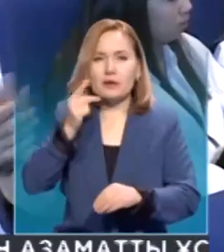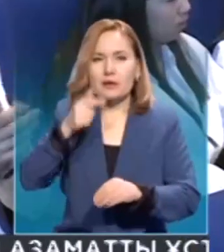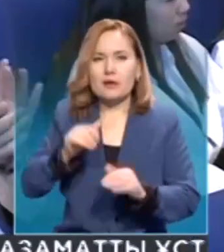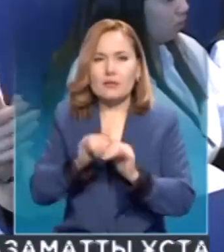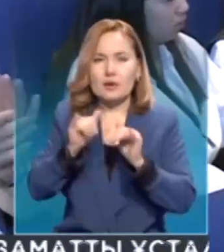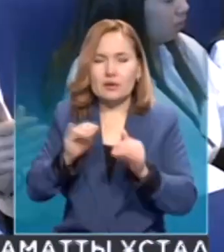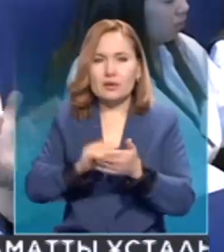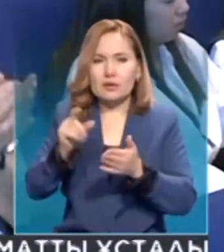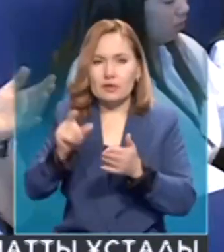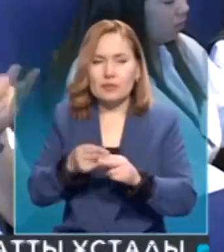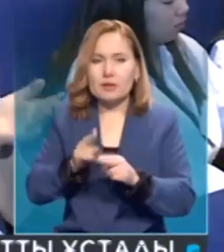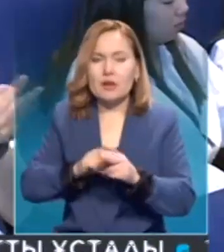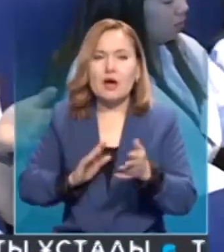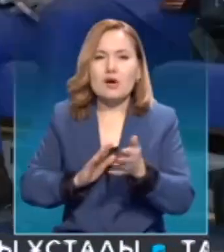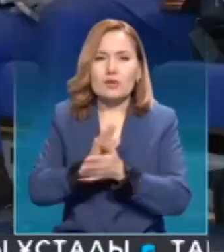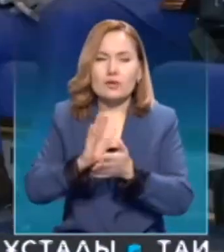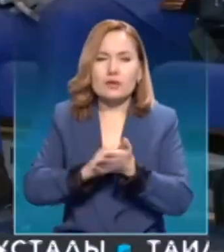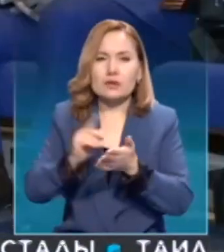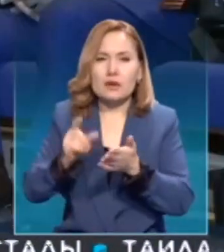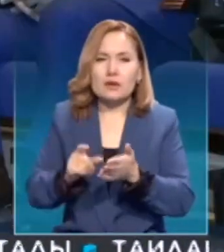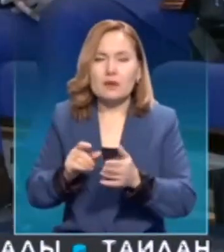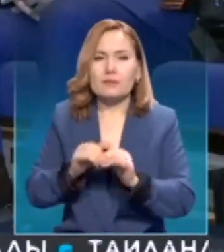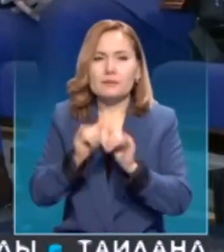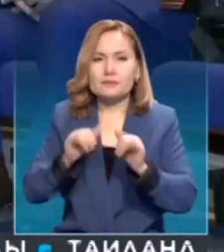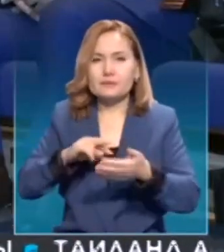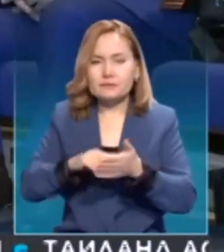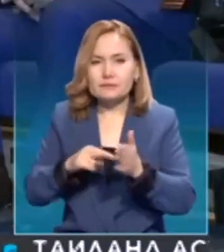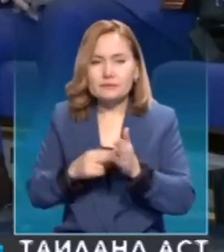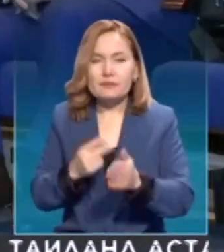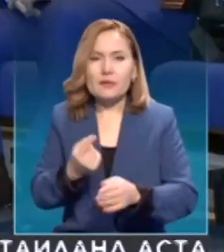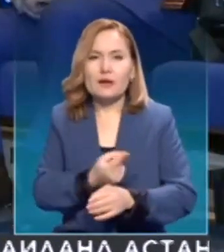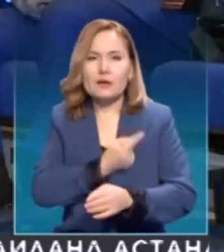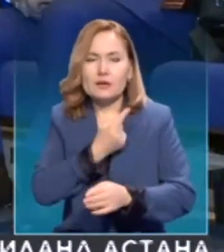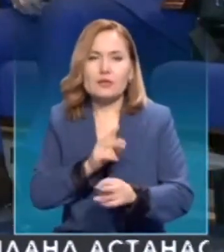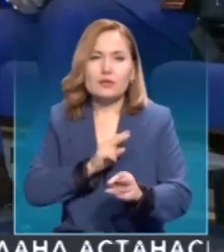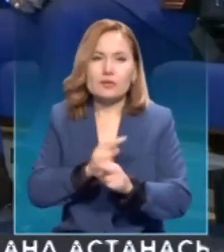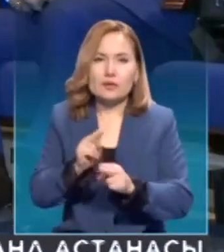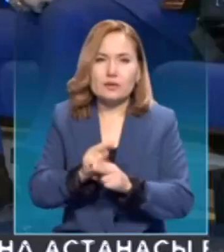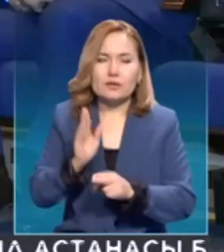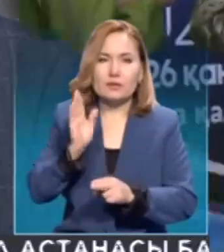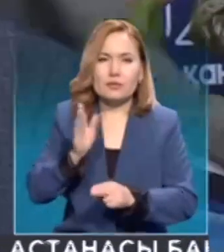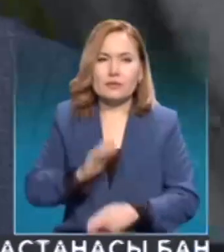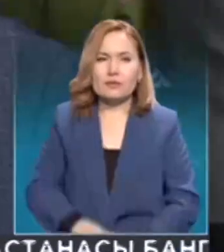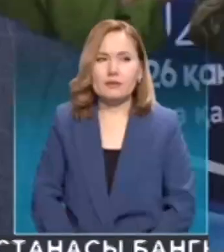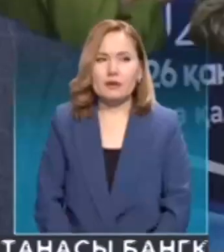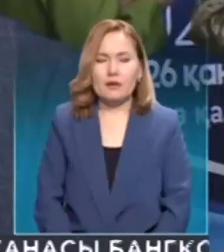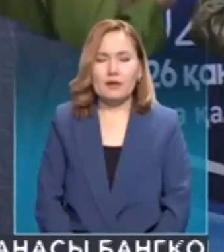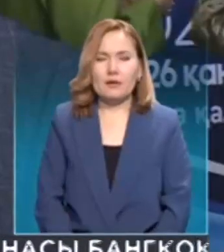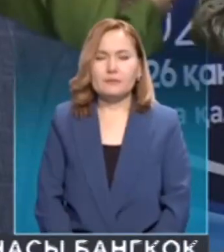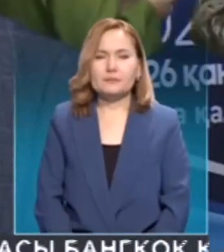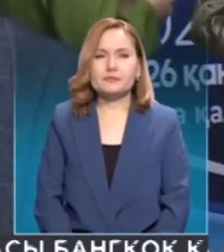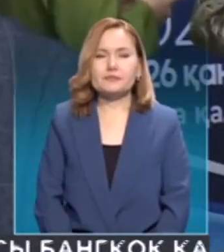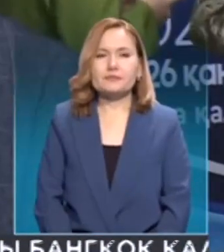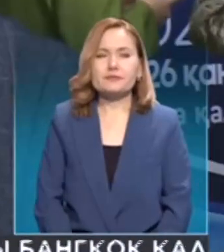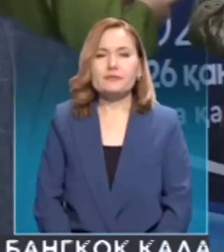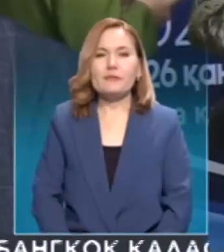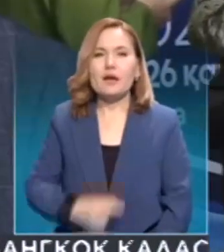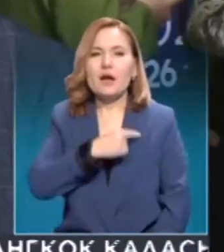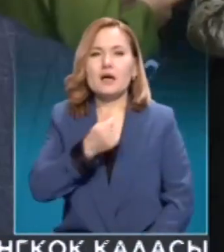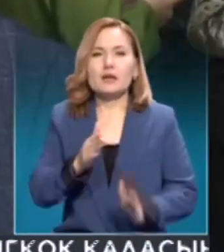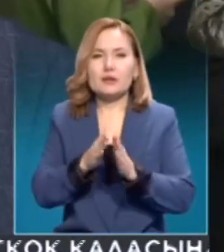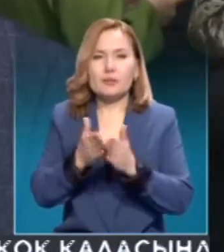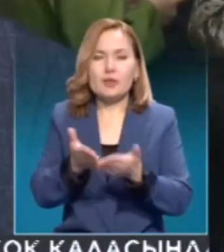арттыру мен салалық журналистиканы дамыту мақсатында шеберлік сыныптары өткізілетіндігі айтылды. Диплом алуға